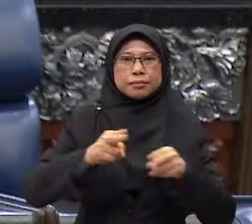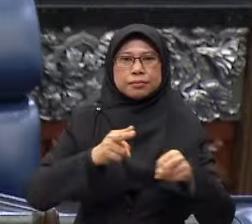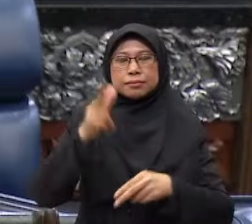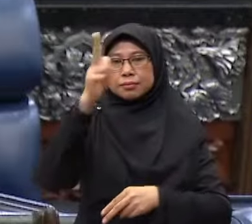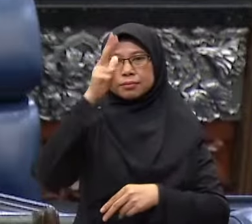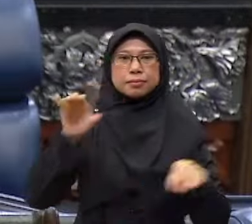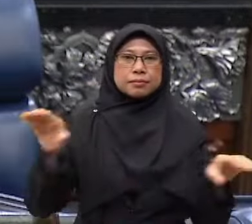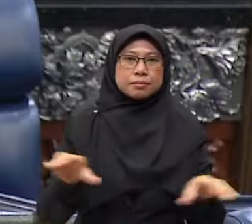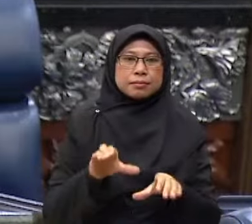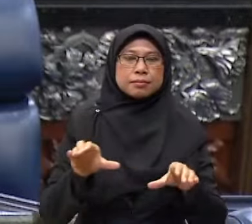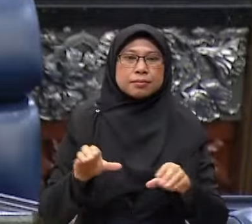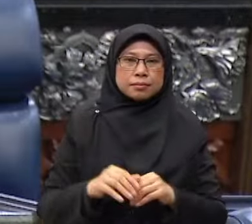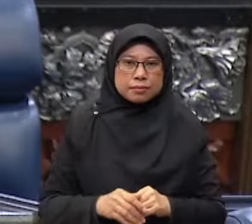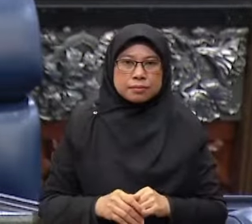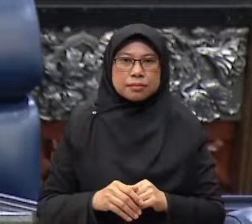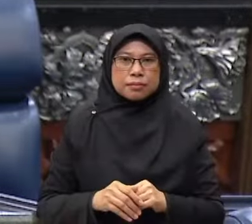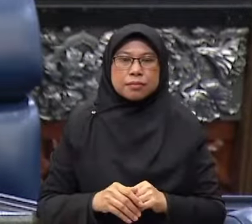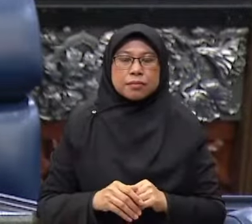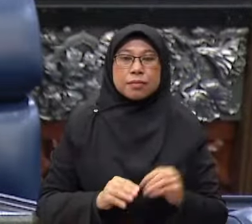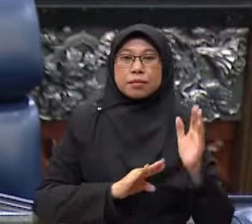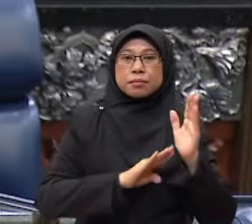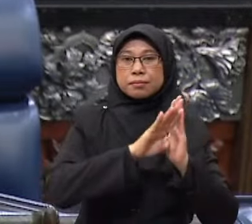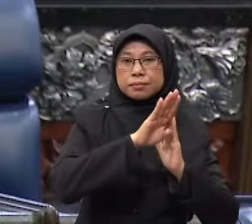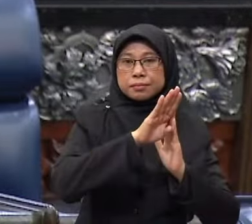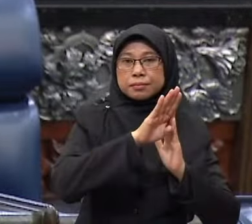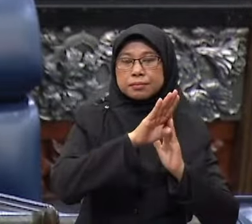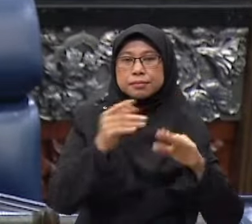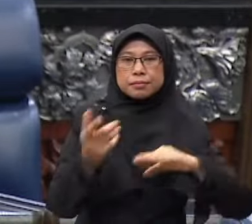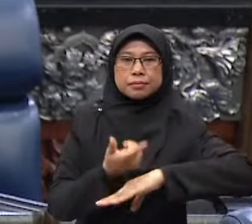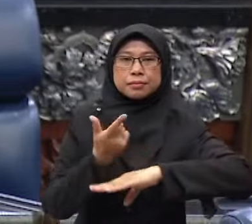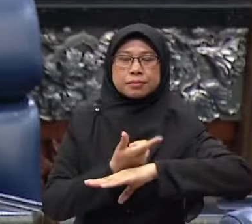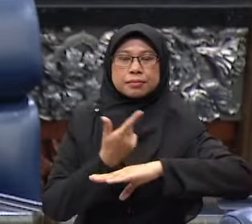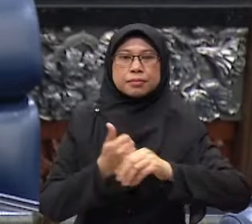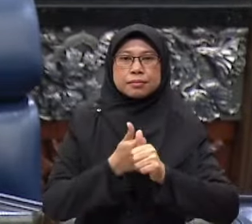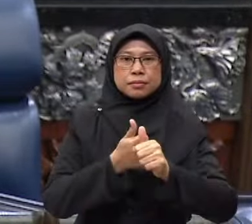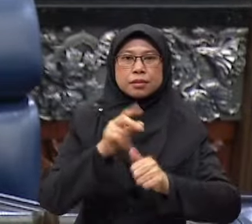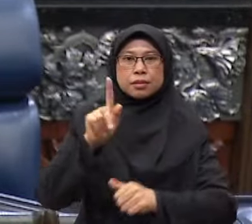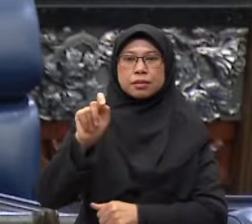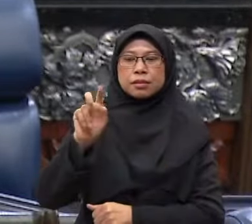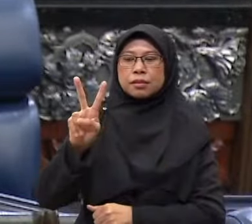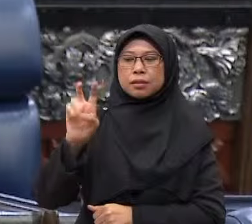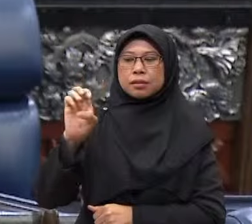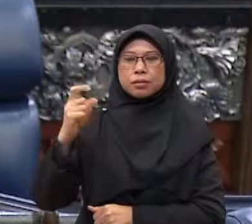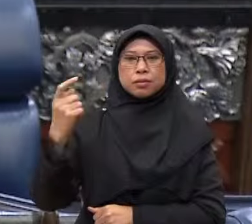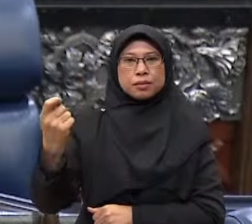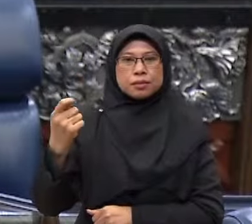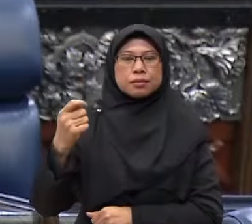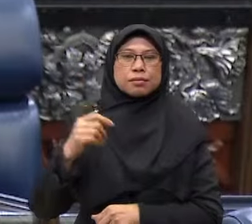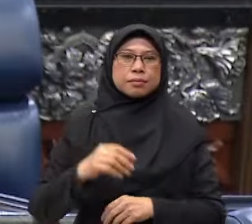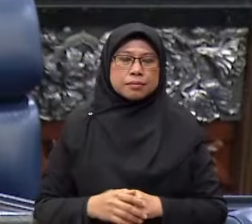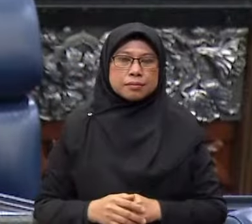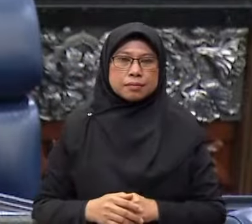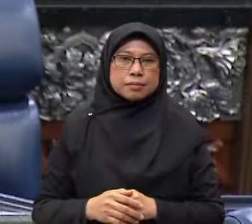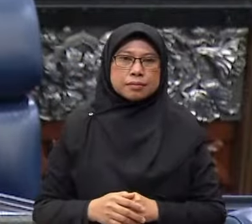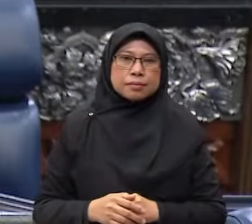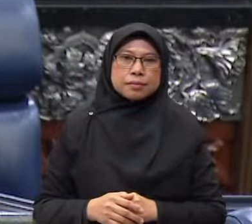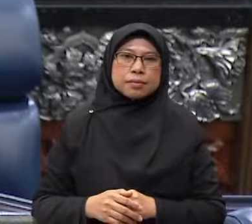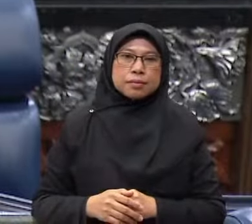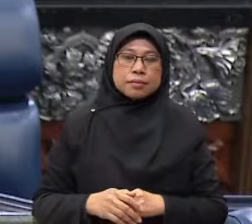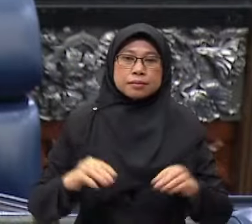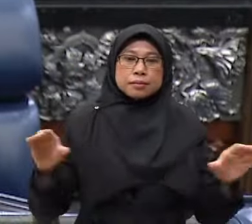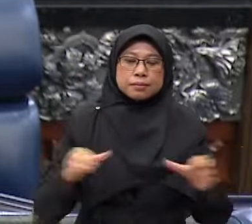kita telah ambil adalahembang pembangunan latihan berasaskanwb untuk sektor Argi komoditi ini